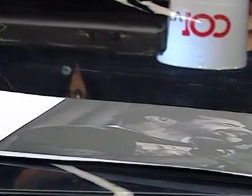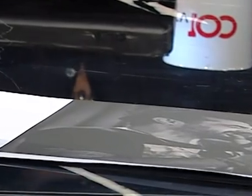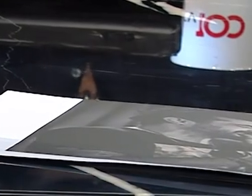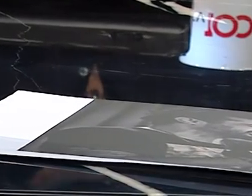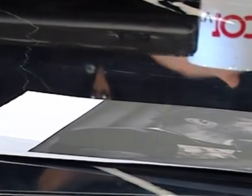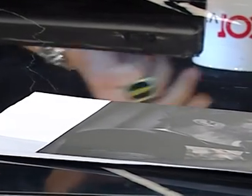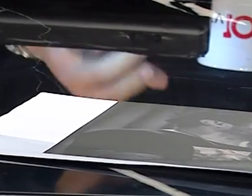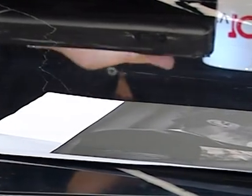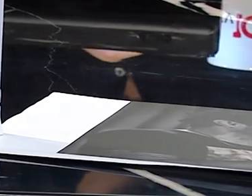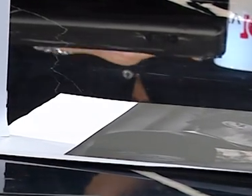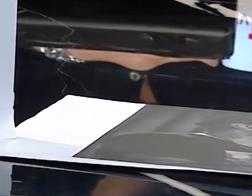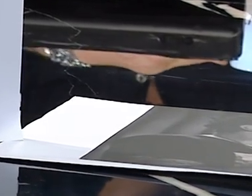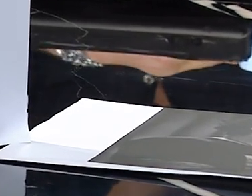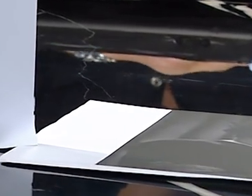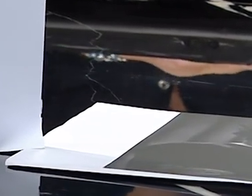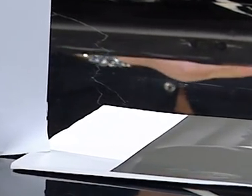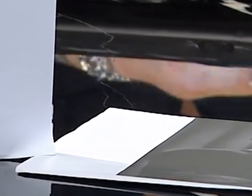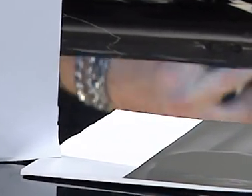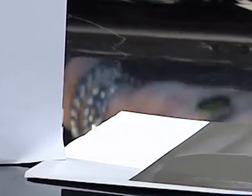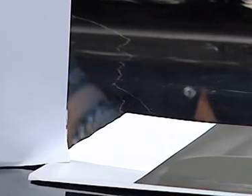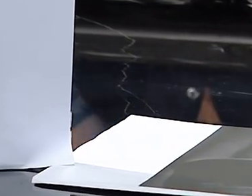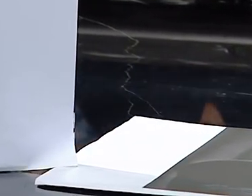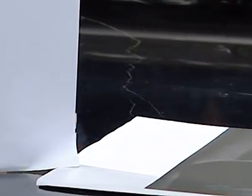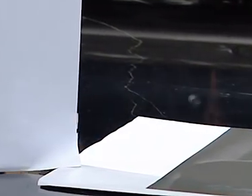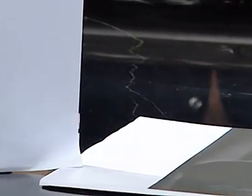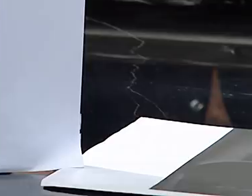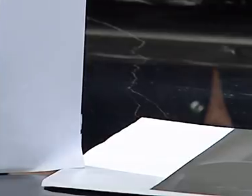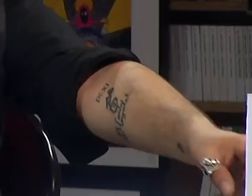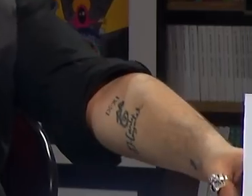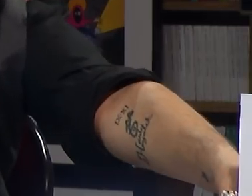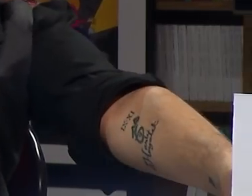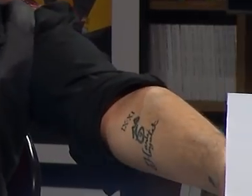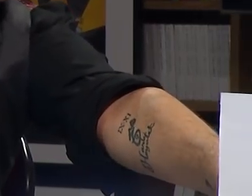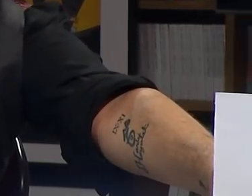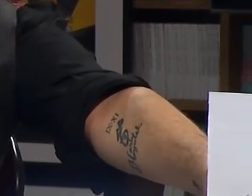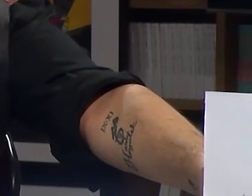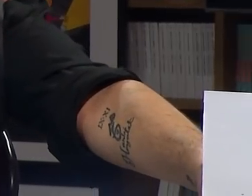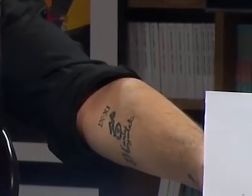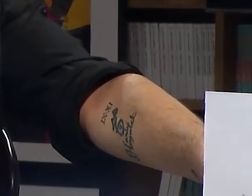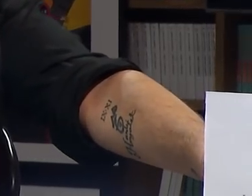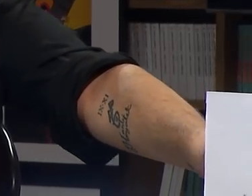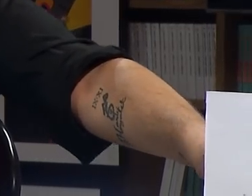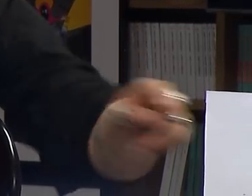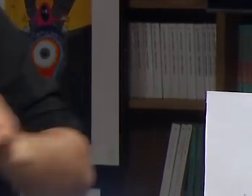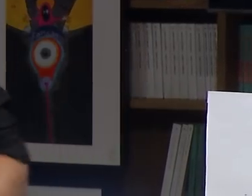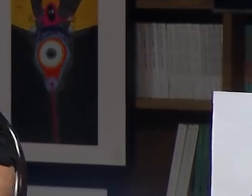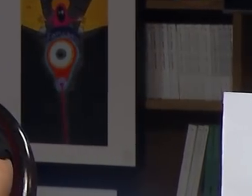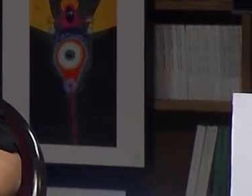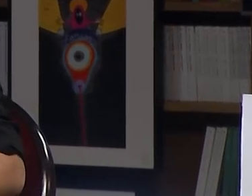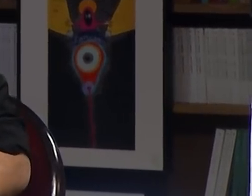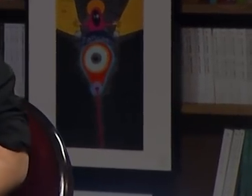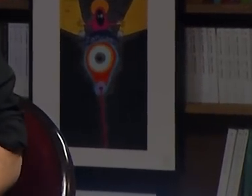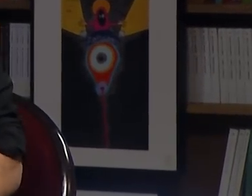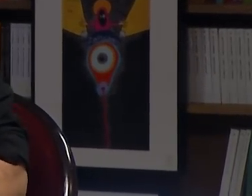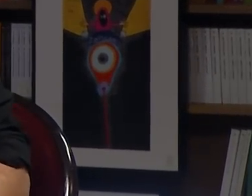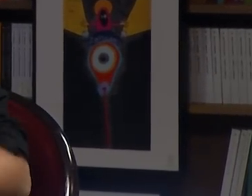Altun'la berabersin. Çok romantik bir anınız. Hayır şöyle ki hemen açık değil mi? Burada bir kedi var. Kavun. Kavunun doğum günüydü. Biz de